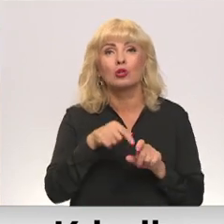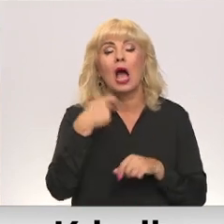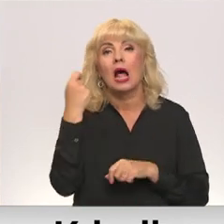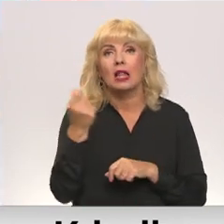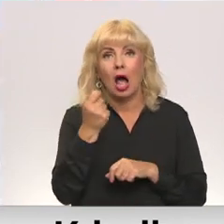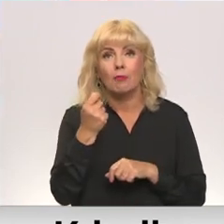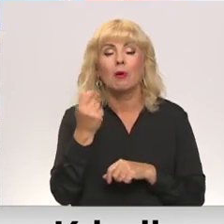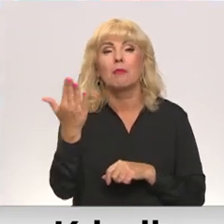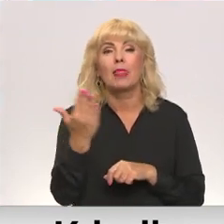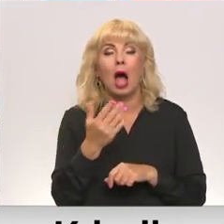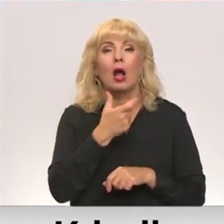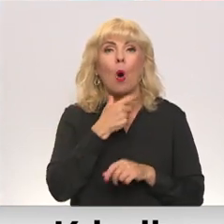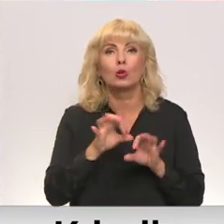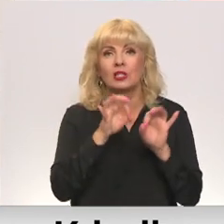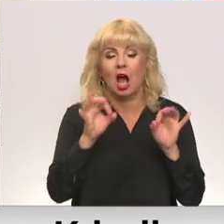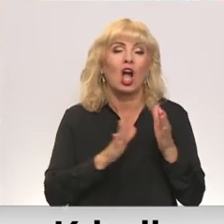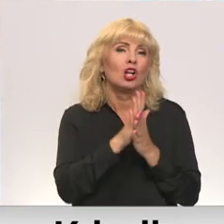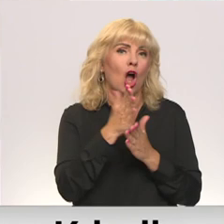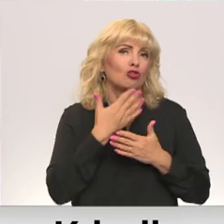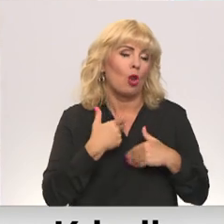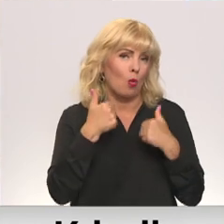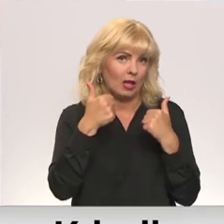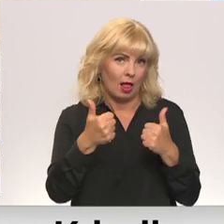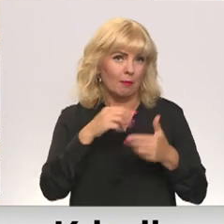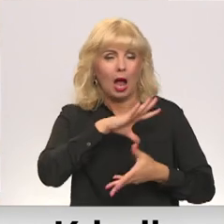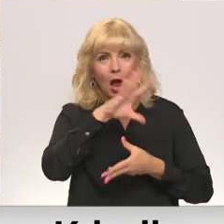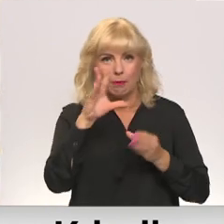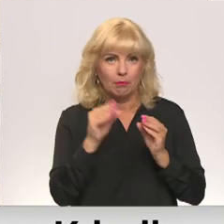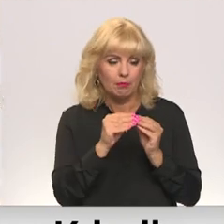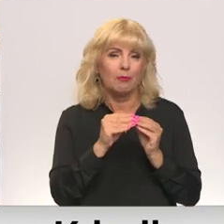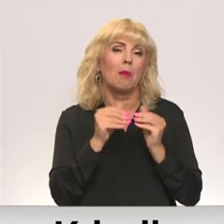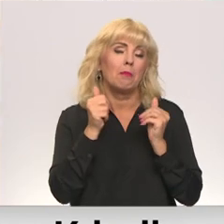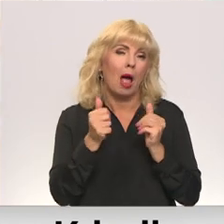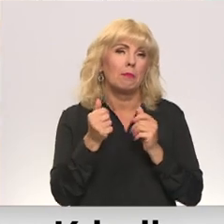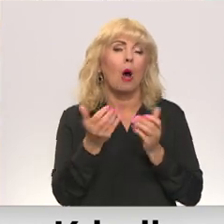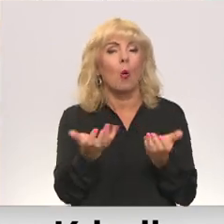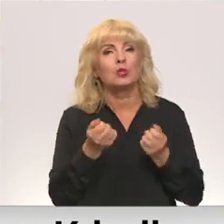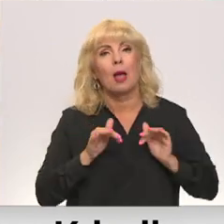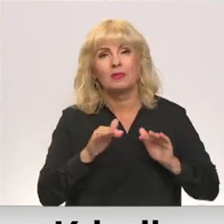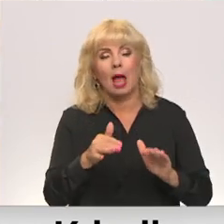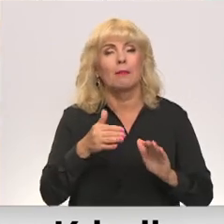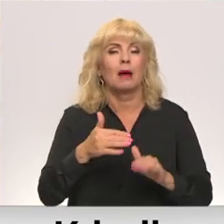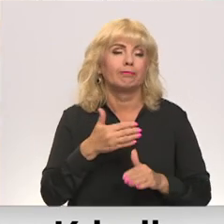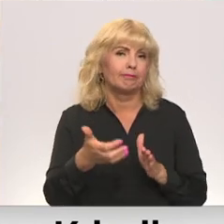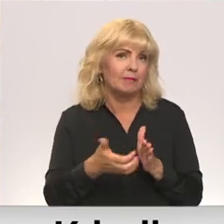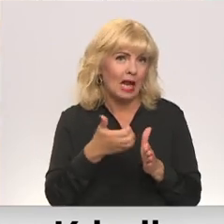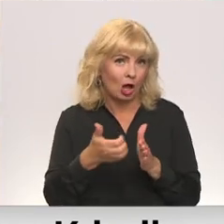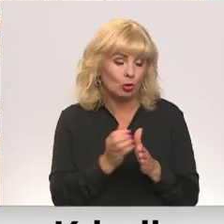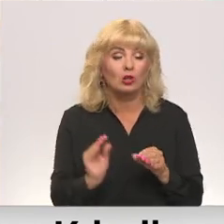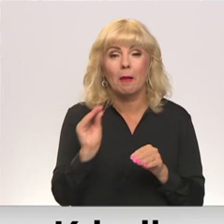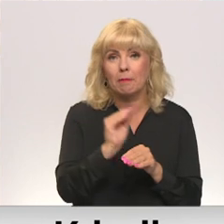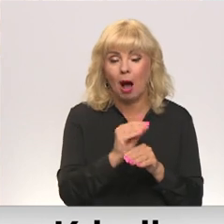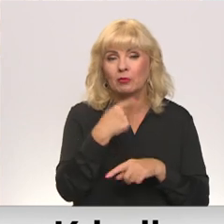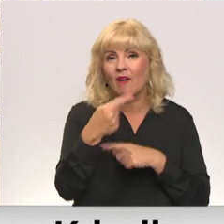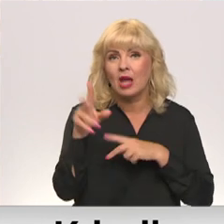kopš augusta sākuma. Raža esot laba, taču ar tās apjomiem sekmīgai uzņēmējdarbībai nepietiekot, tāpēc papildus vienmēr